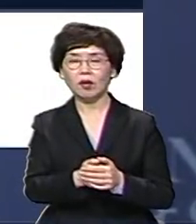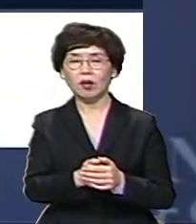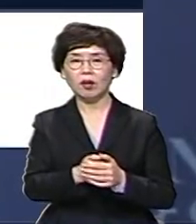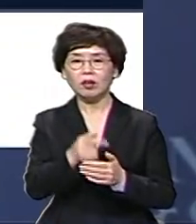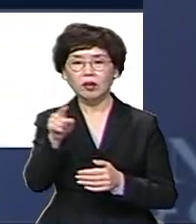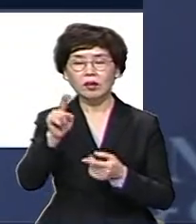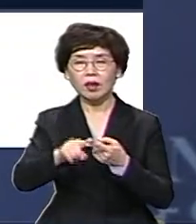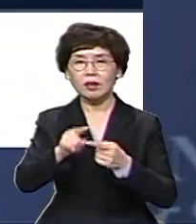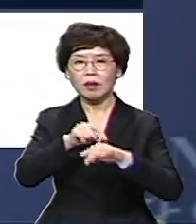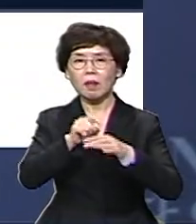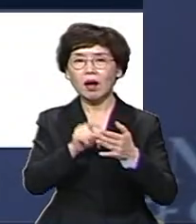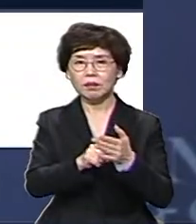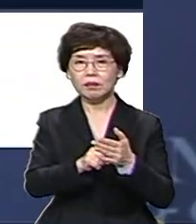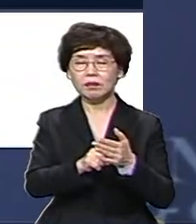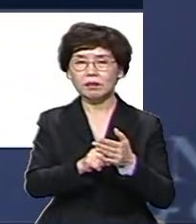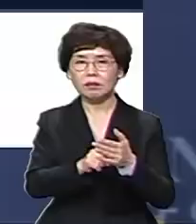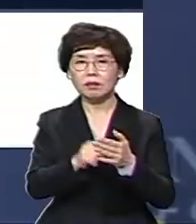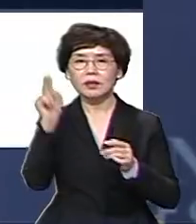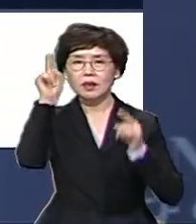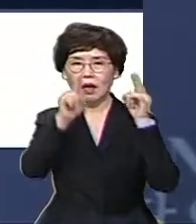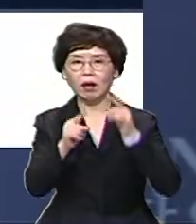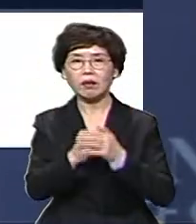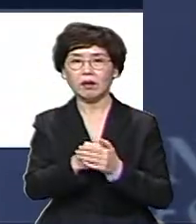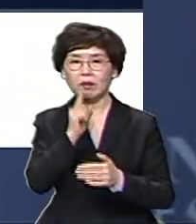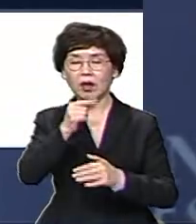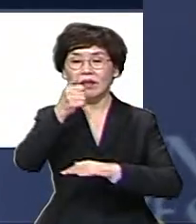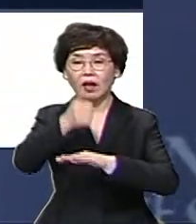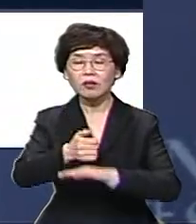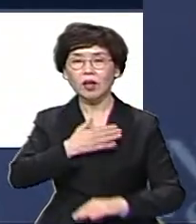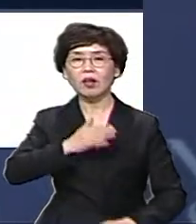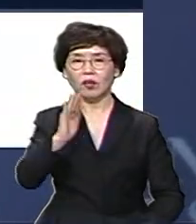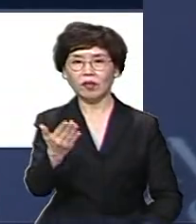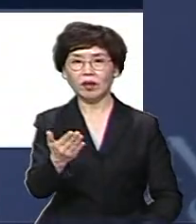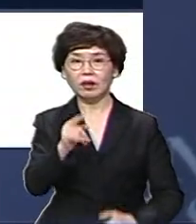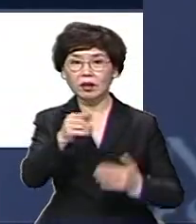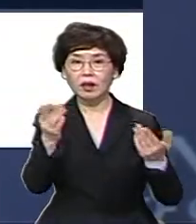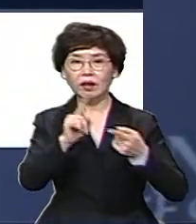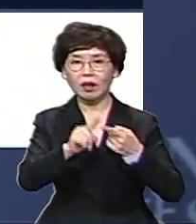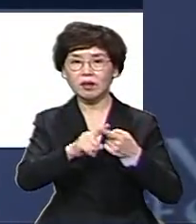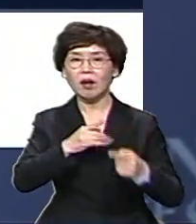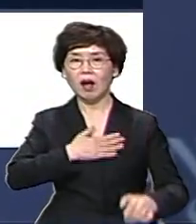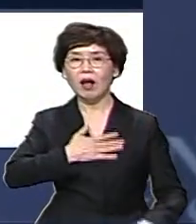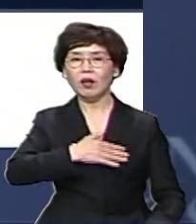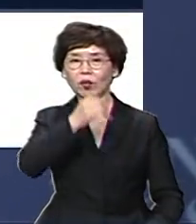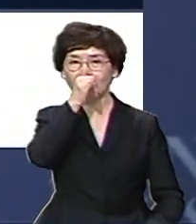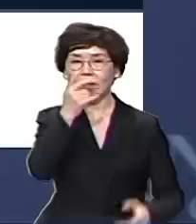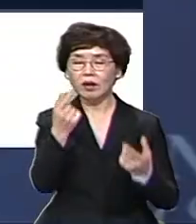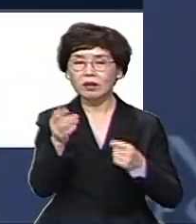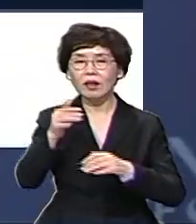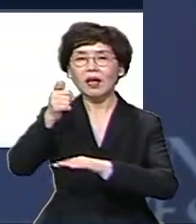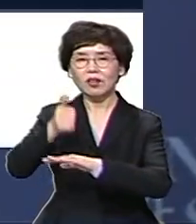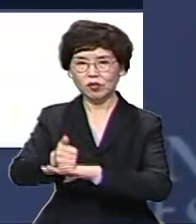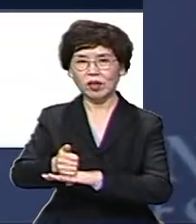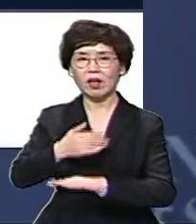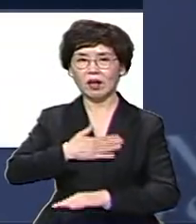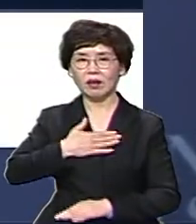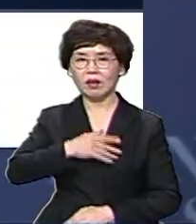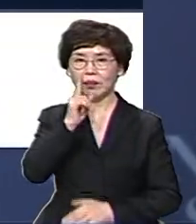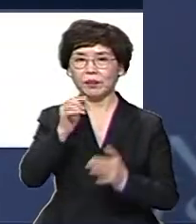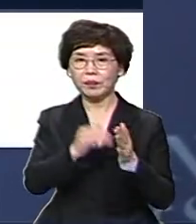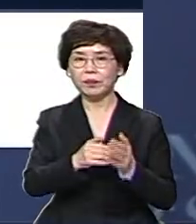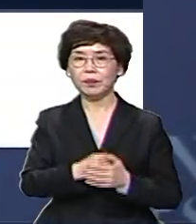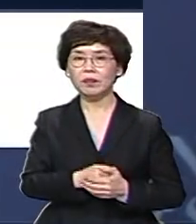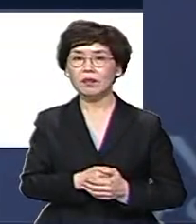곳입니다. 나쁜 일이 일어날 수 있습니다. 굉장히 상태가 열악하겠지만 그렇다고 해서 김정은 위원장이 이것을 알았다거나 그렇게 하게